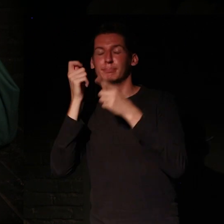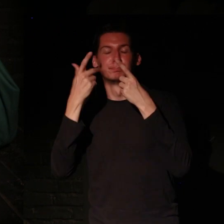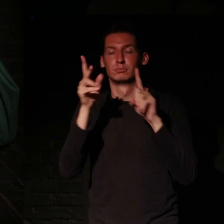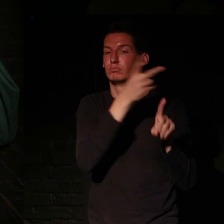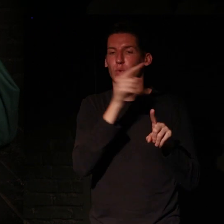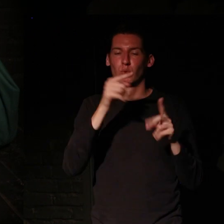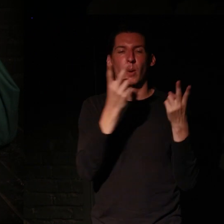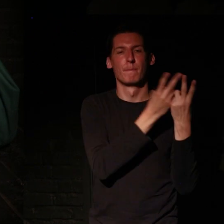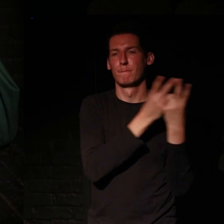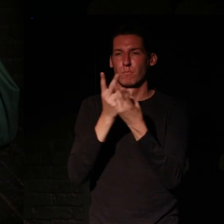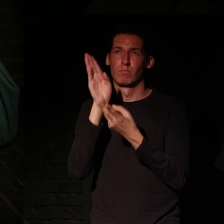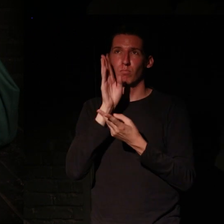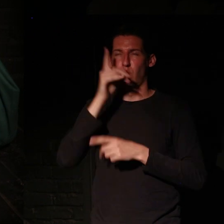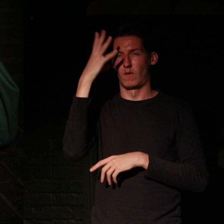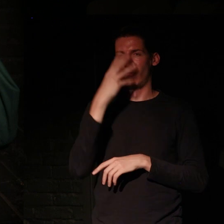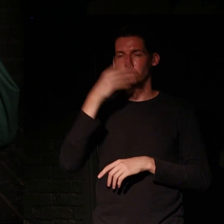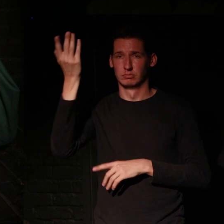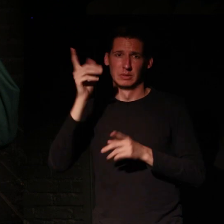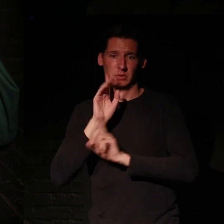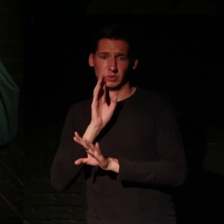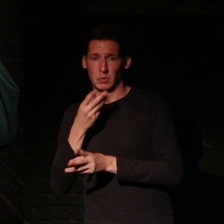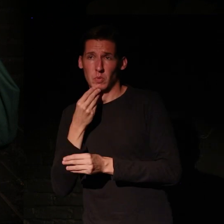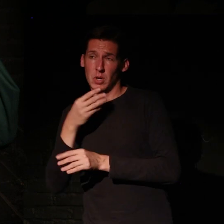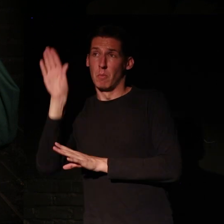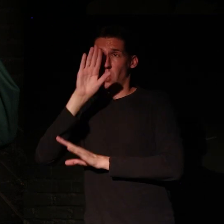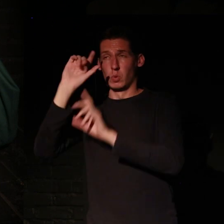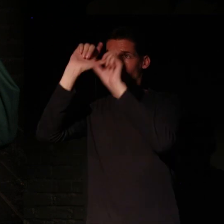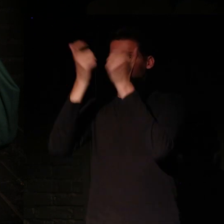Boga, co oznacza, że Bóg jest taką całością.